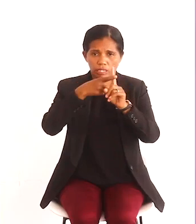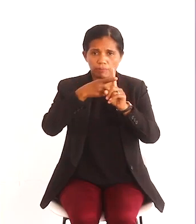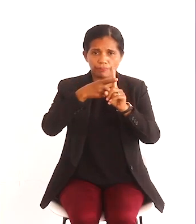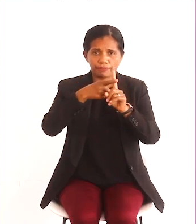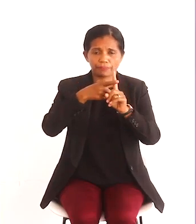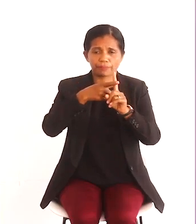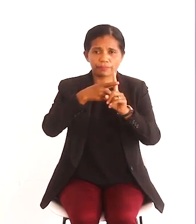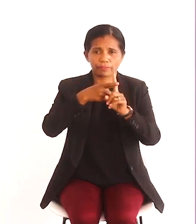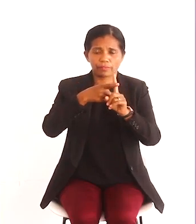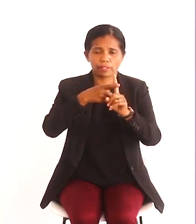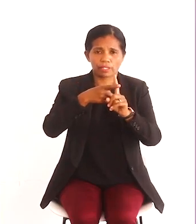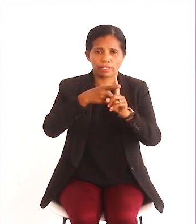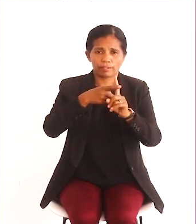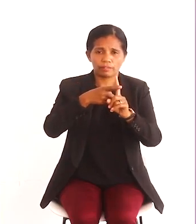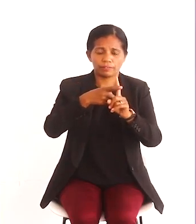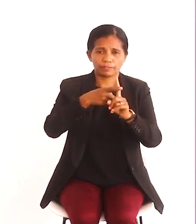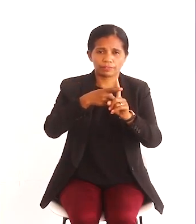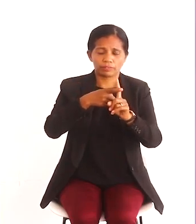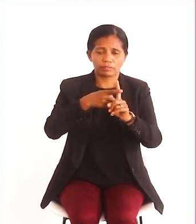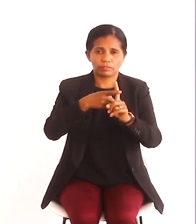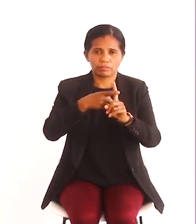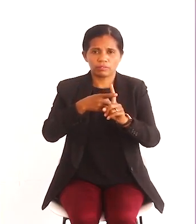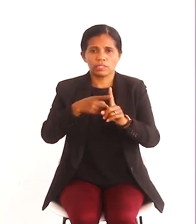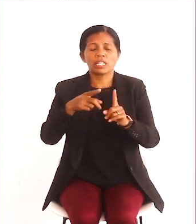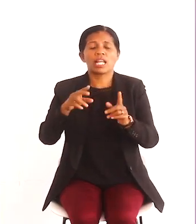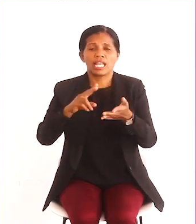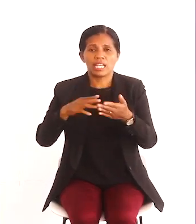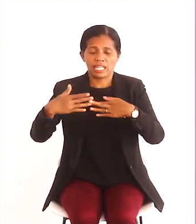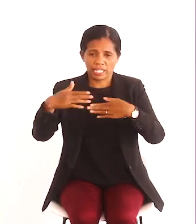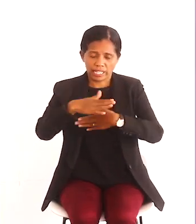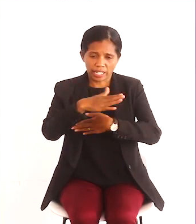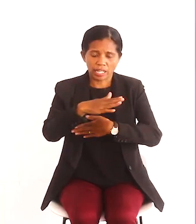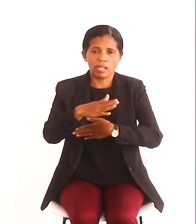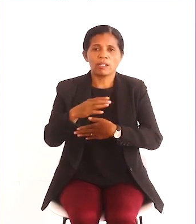Exemplo iha figura A. Ikan haksoe to numero hira?